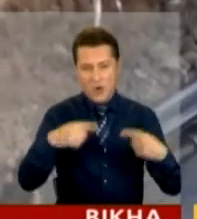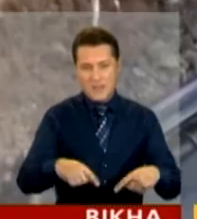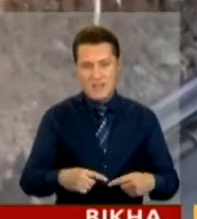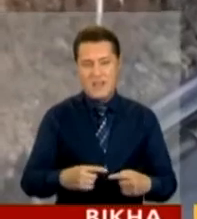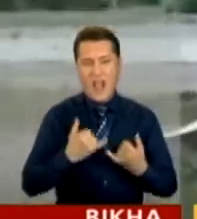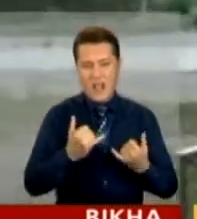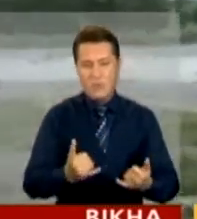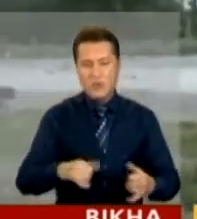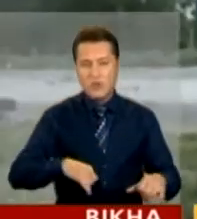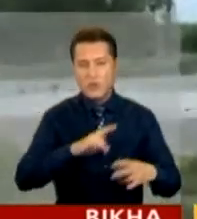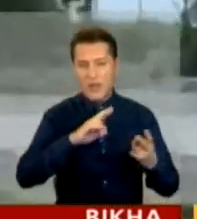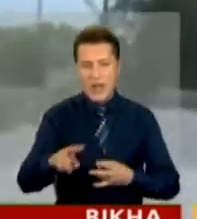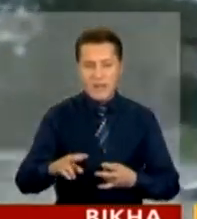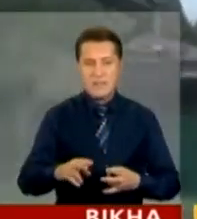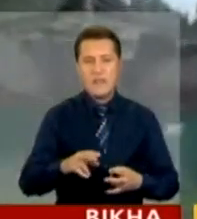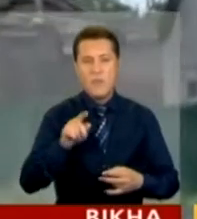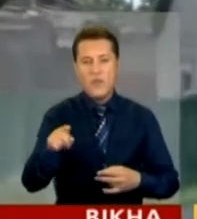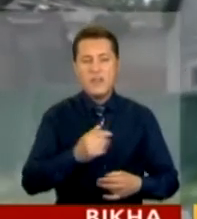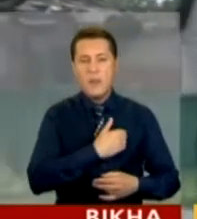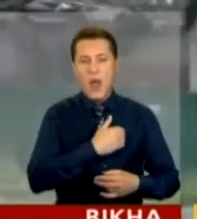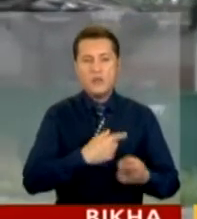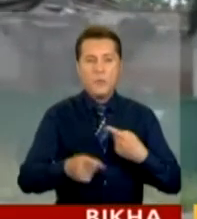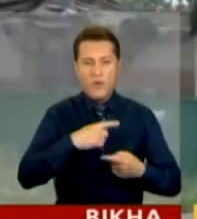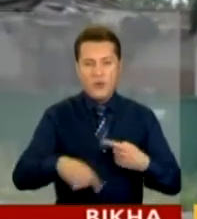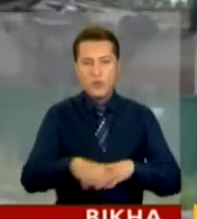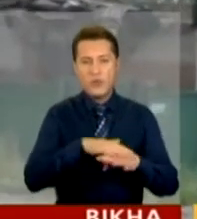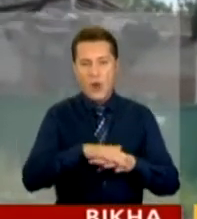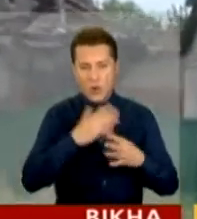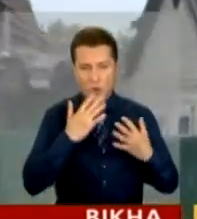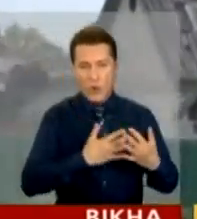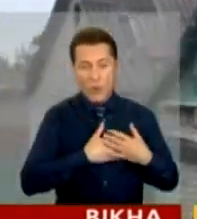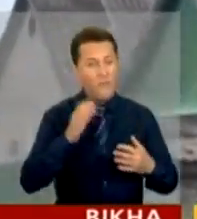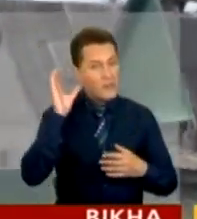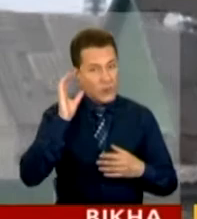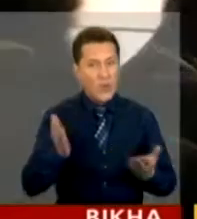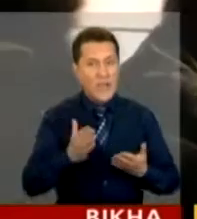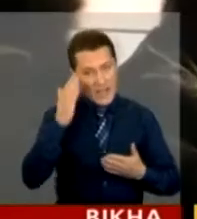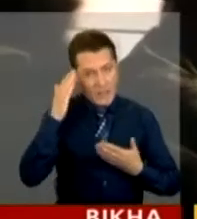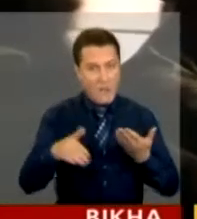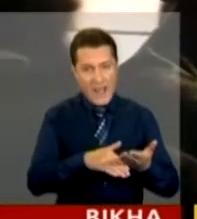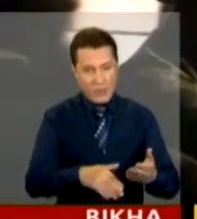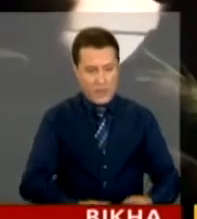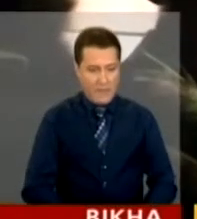намагаються повернути собі народну любов. Щоправда, намагаються робити це дуже дивними методами. Прошу послухати, якими.